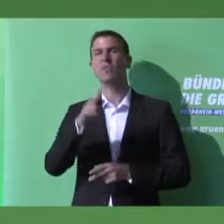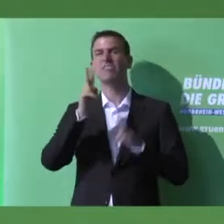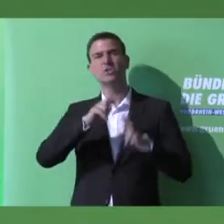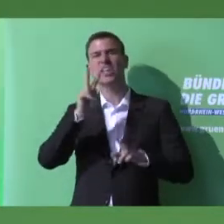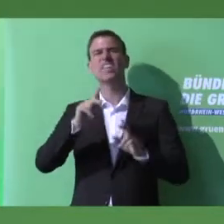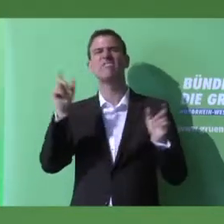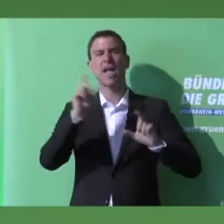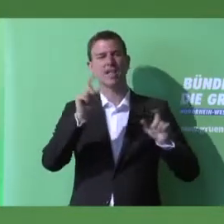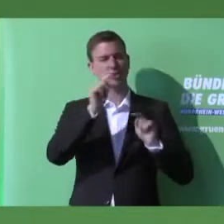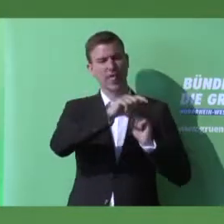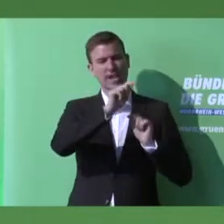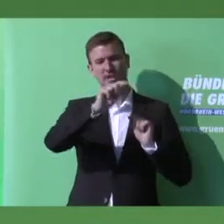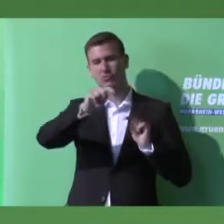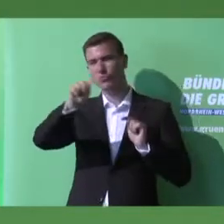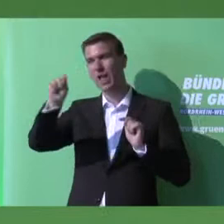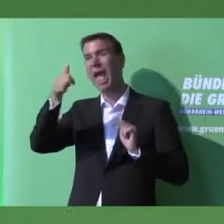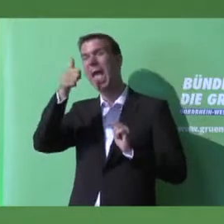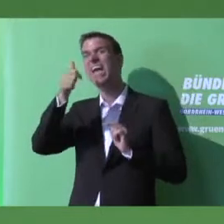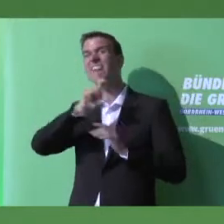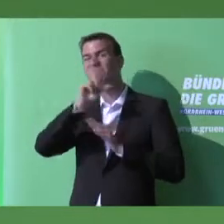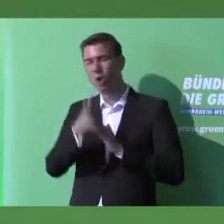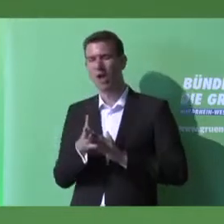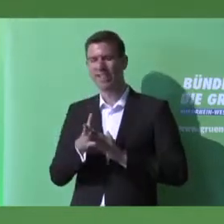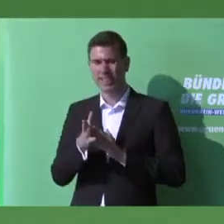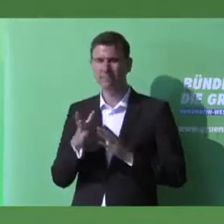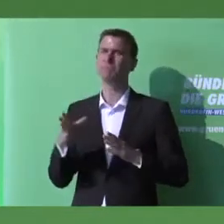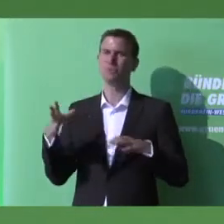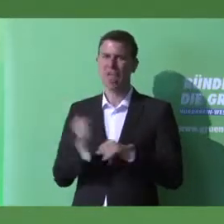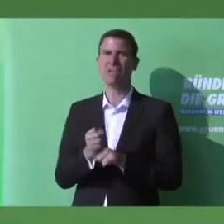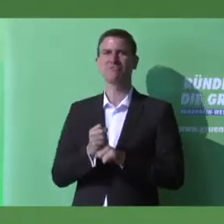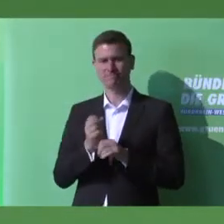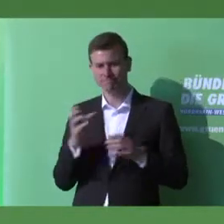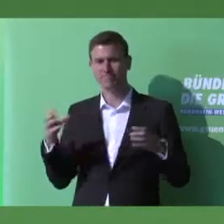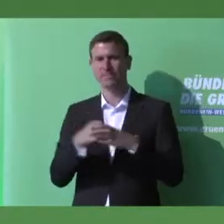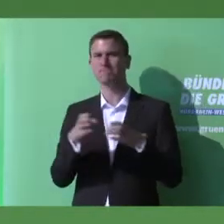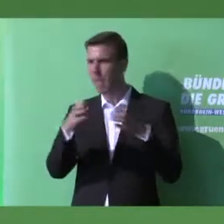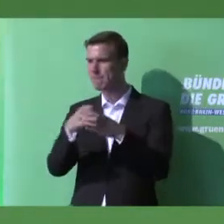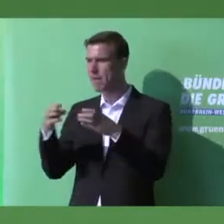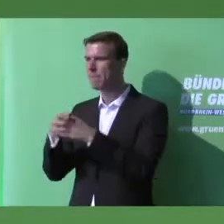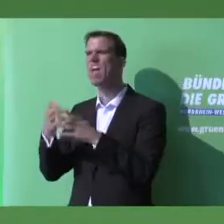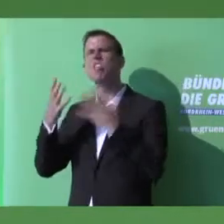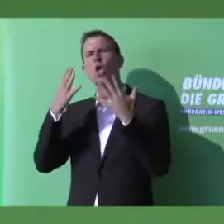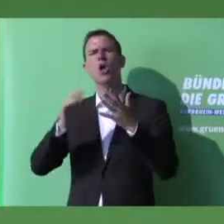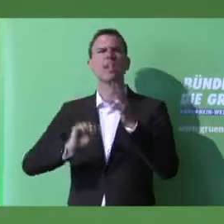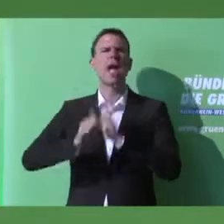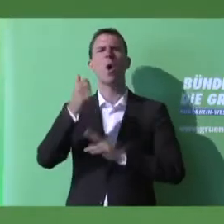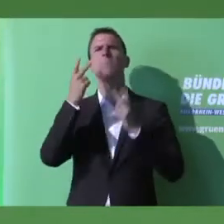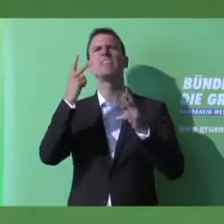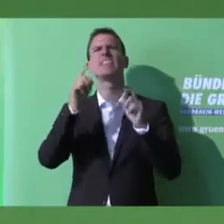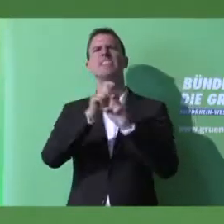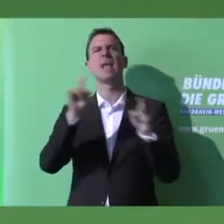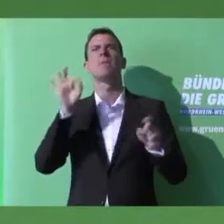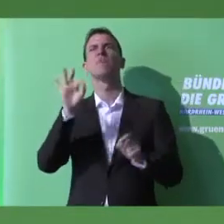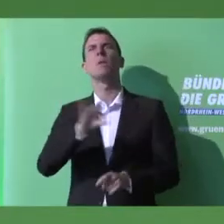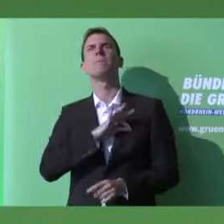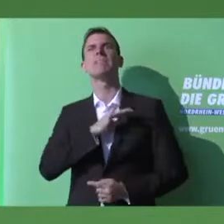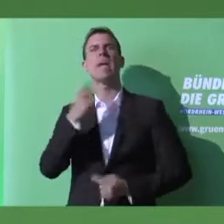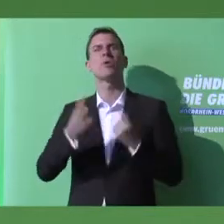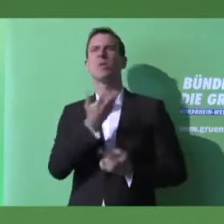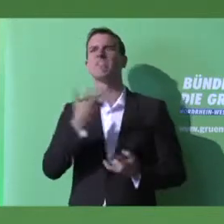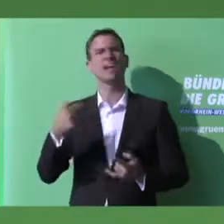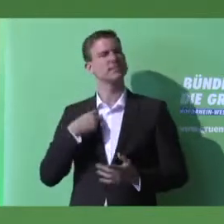Veranstaltungen an einem Wochenende festgelegt, was die 9 wichtigsten Dinge sind, für die Grüne in diesem